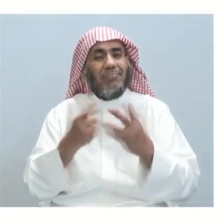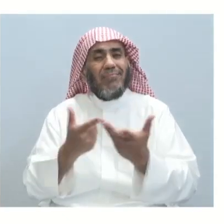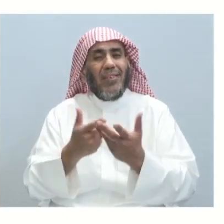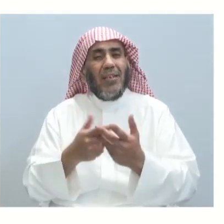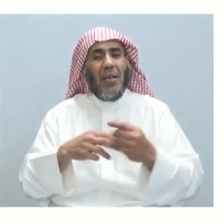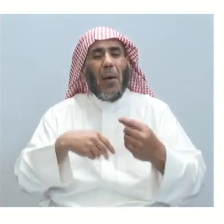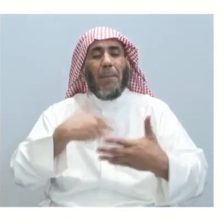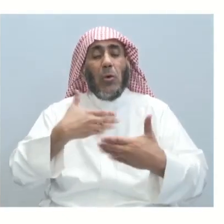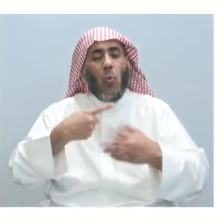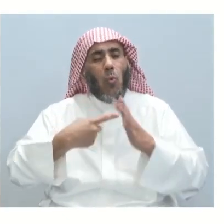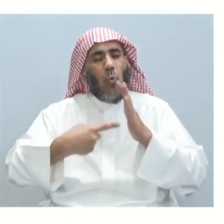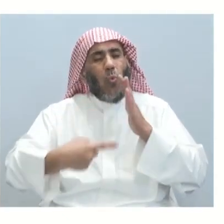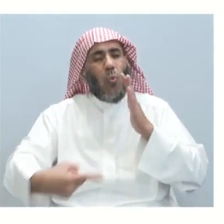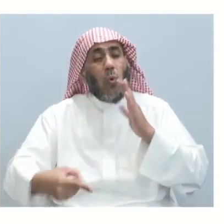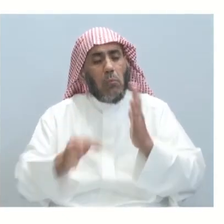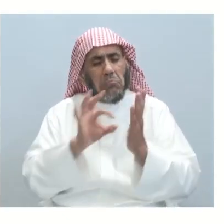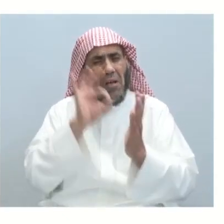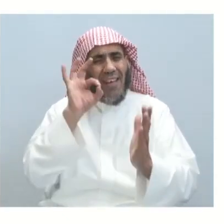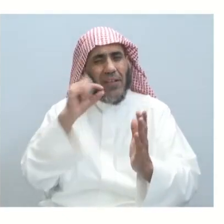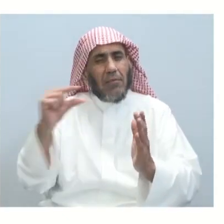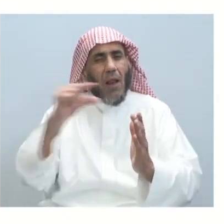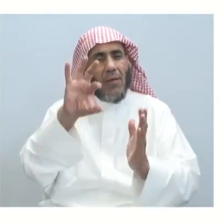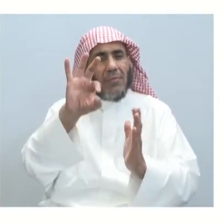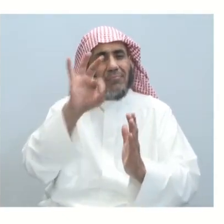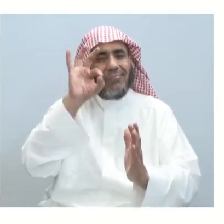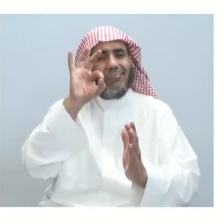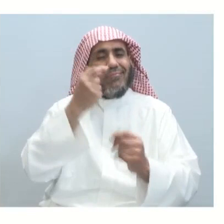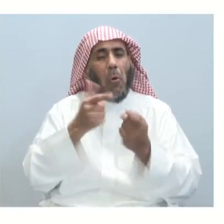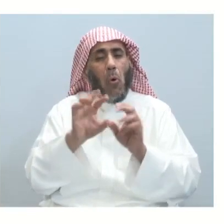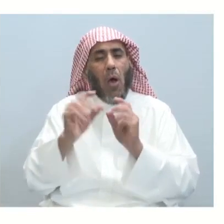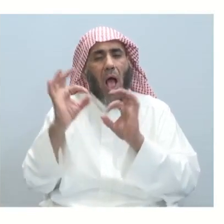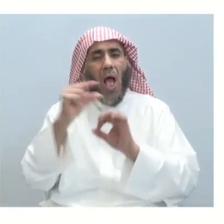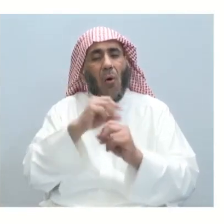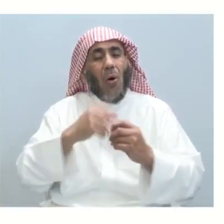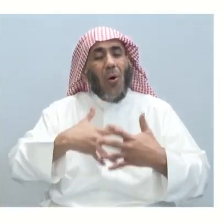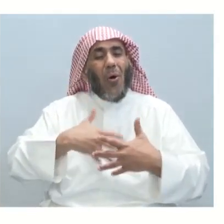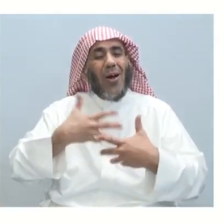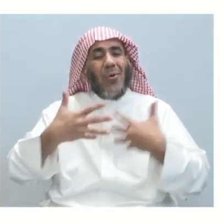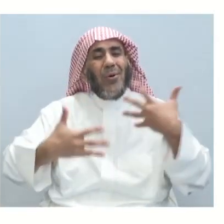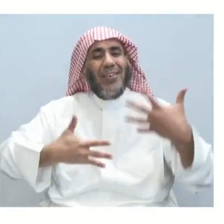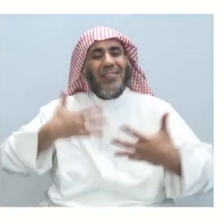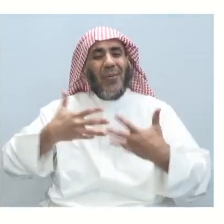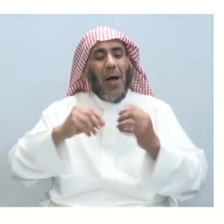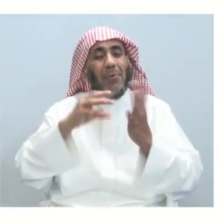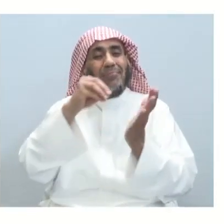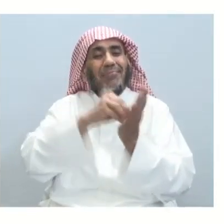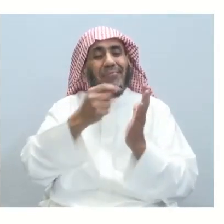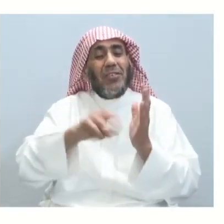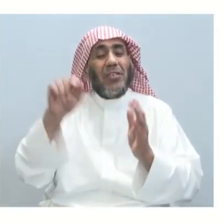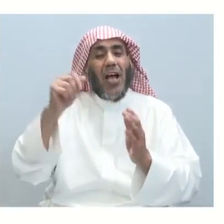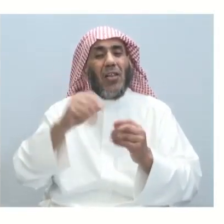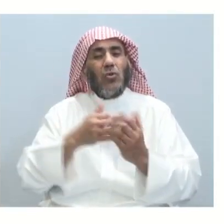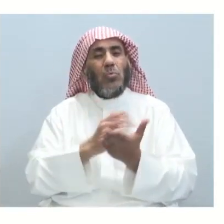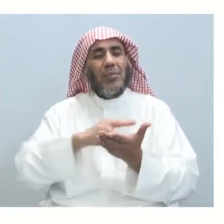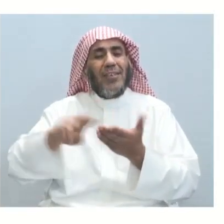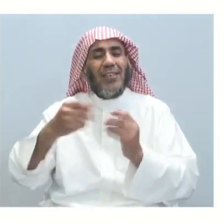بالجدل والاستطراد والتدقيق في اختيارات الالفاظ في اختيار الالفاظ وروح الدعابه هذا عند الجاح المقصود به اسلوب